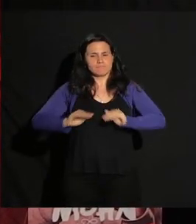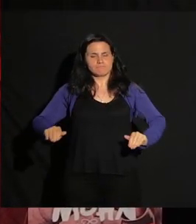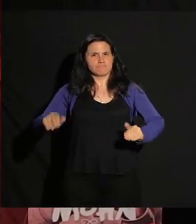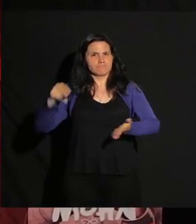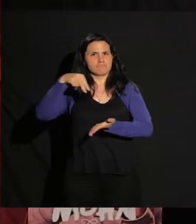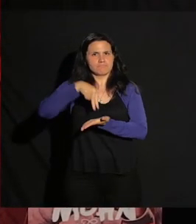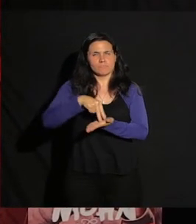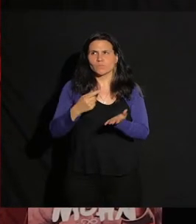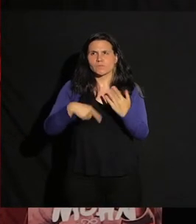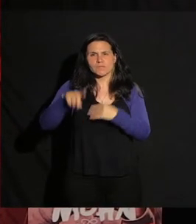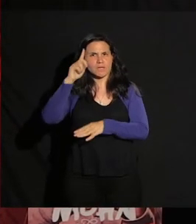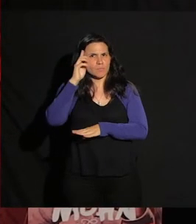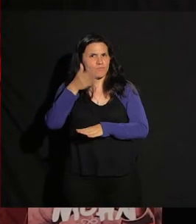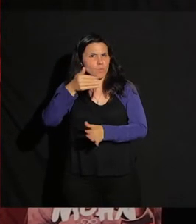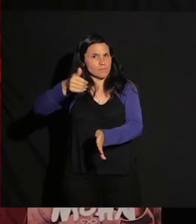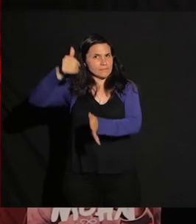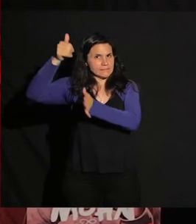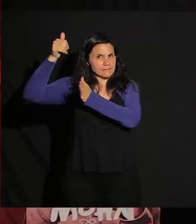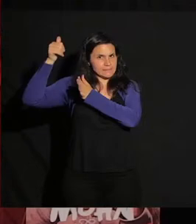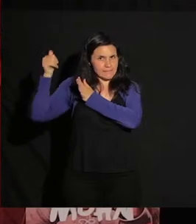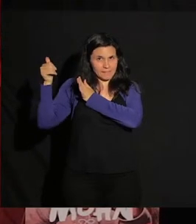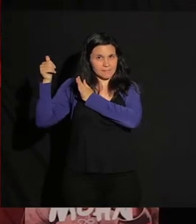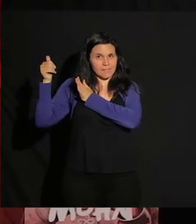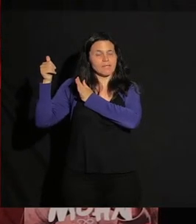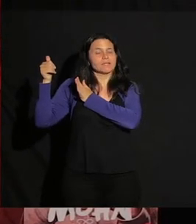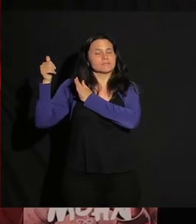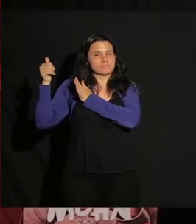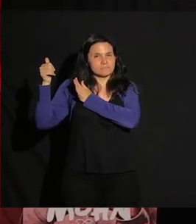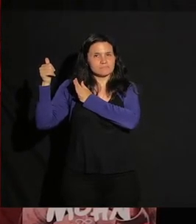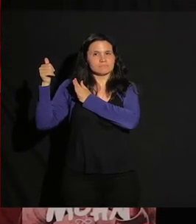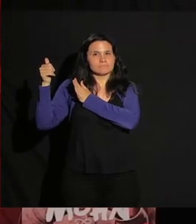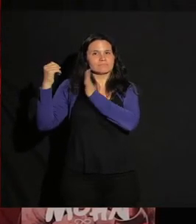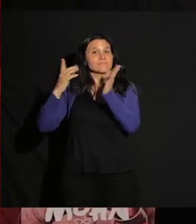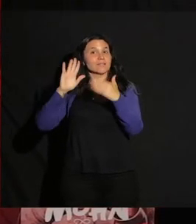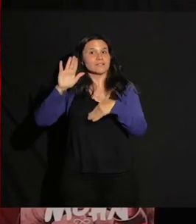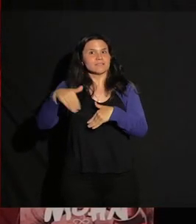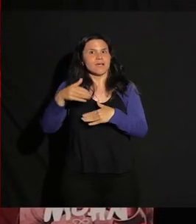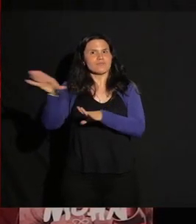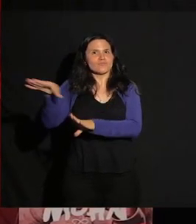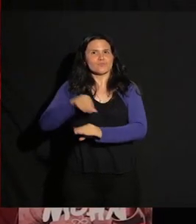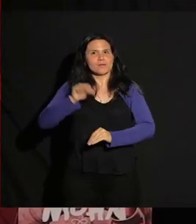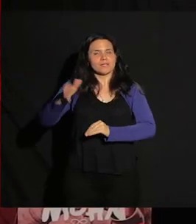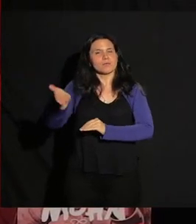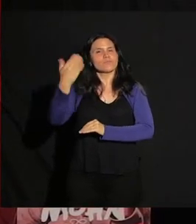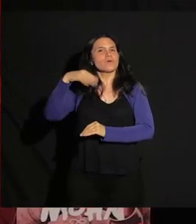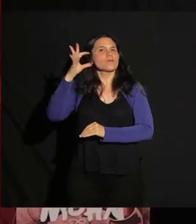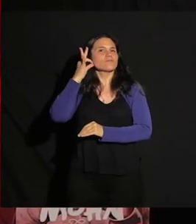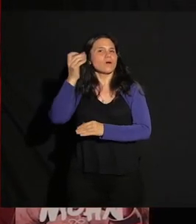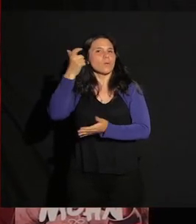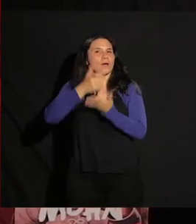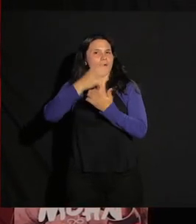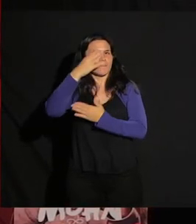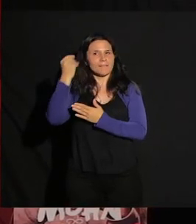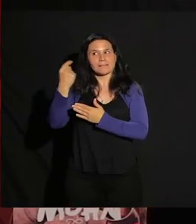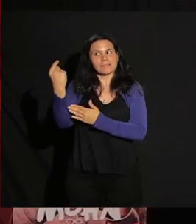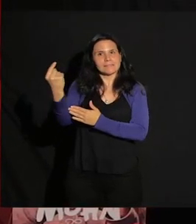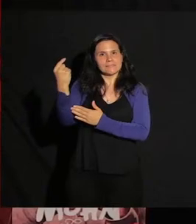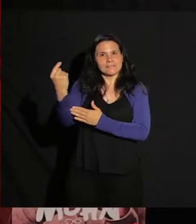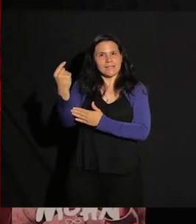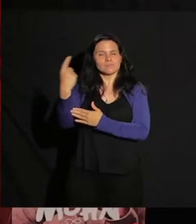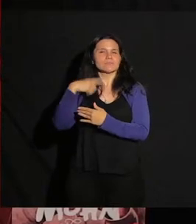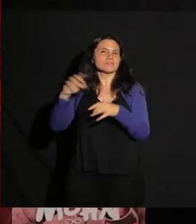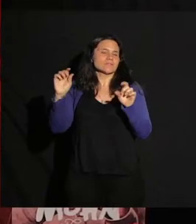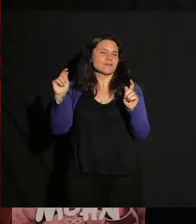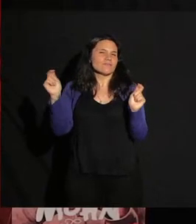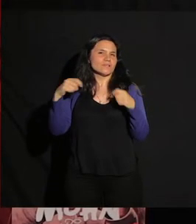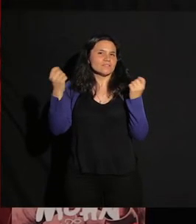6 Jahren habe ich in die Fußstapfen durfte ich treten von Sabine Hartmann, die das Festival ja, vor 23